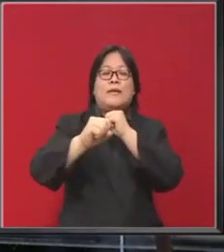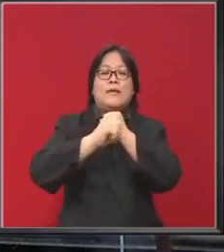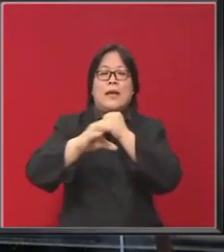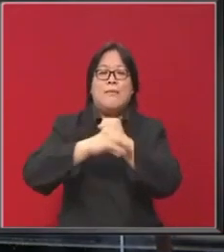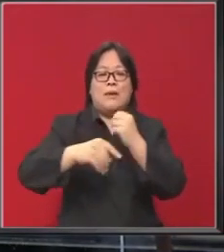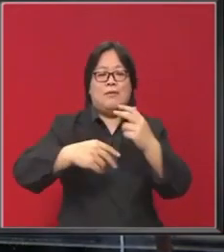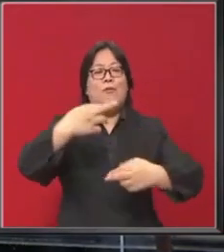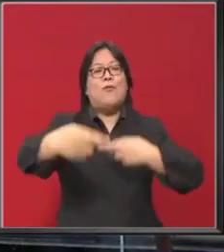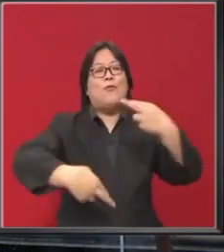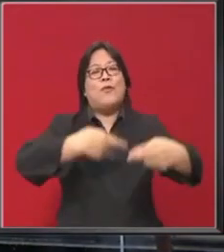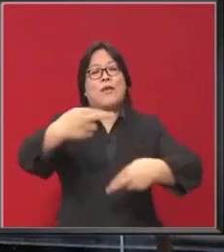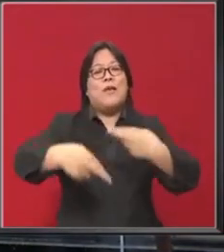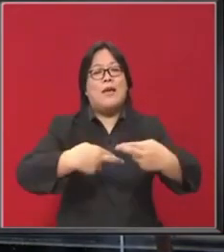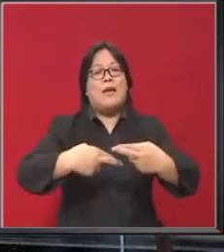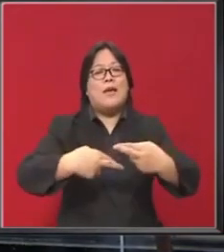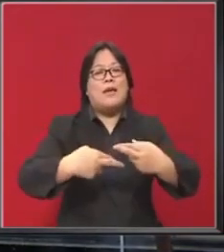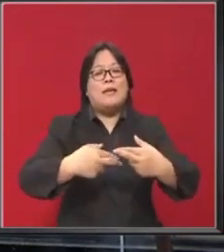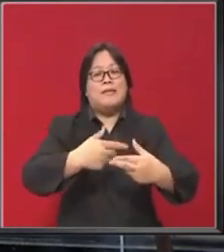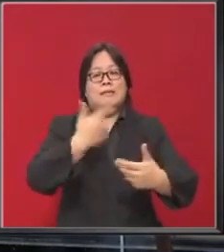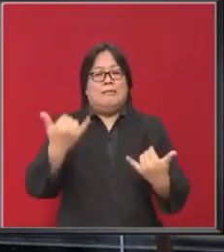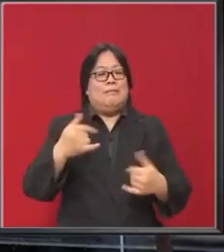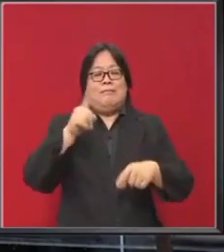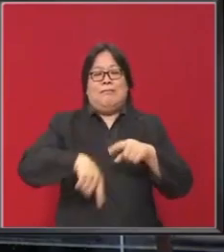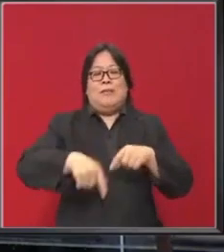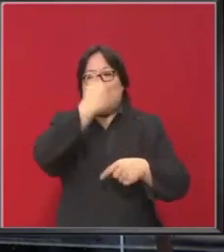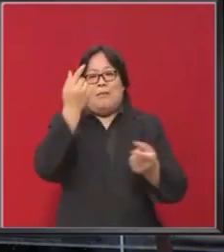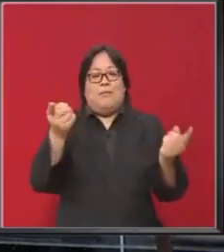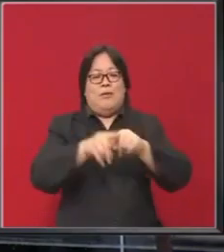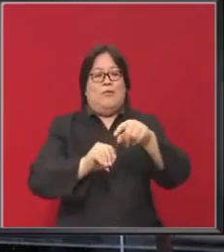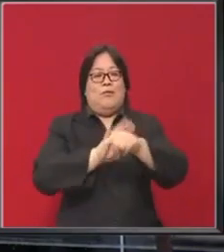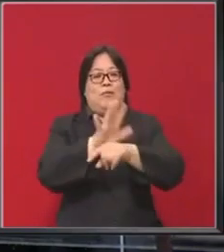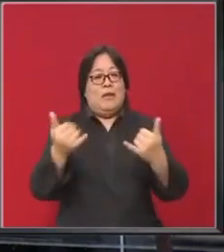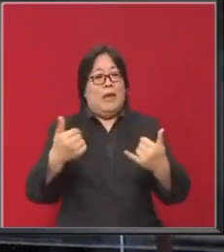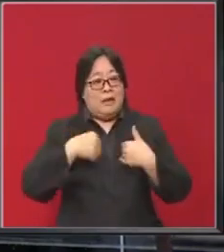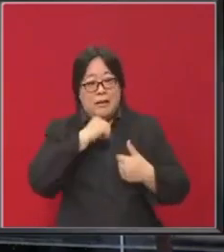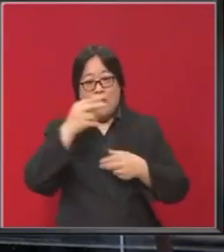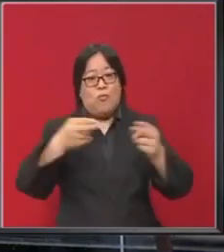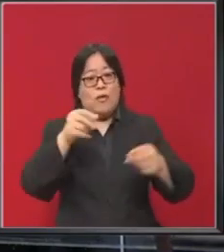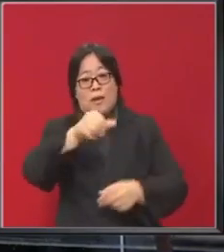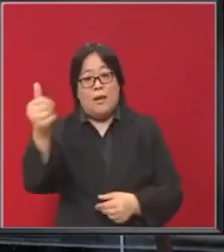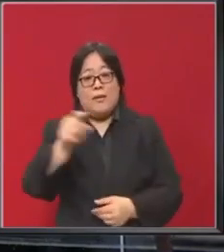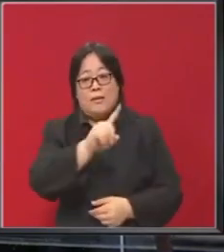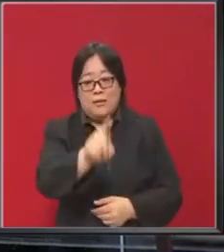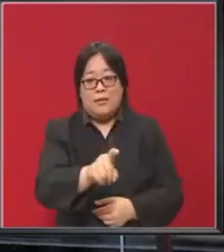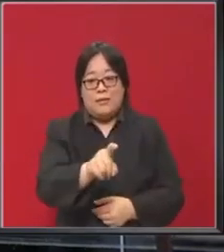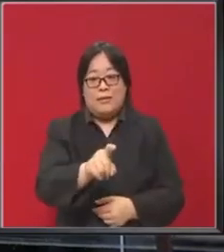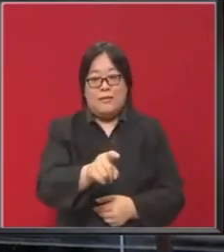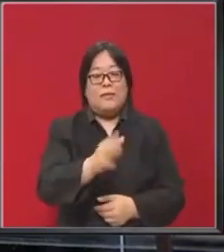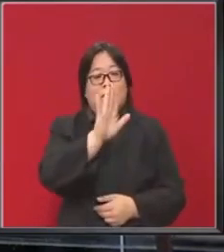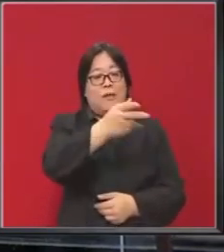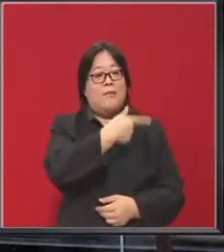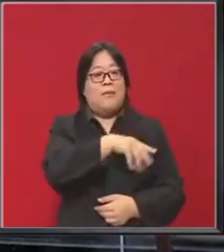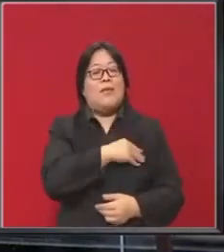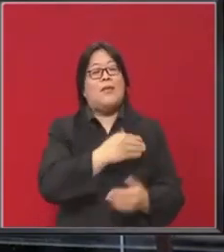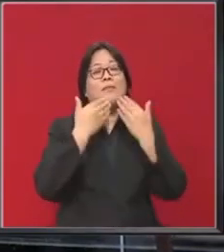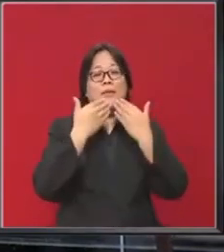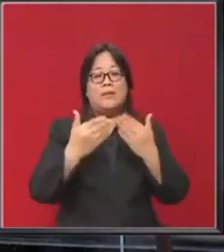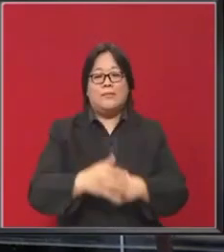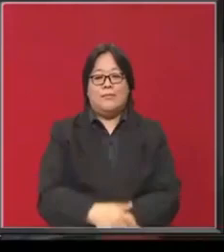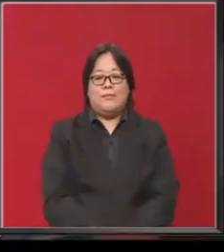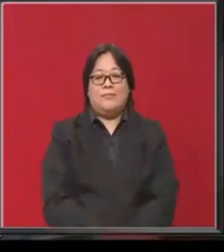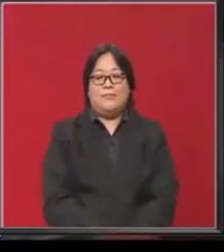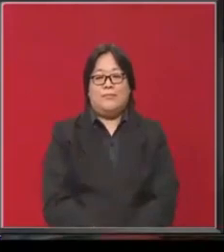kita semula Yang dilaporkan tejidas a akibat pendiri ini apakah insiden meskipun pilih pikirkan oleh kemudian berkasih